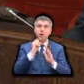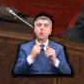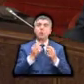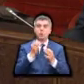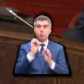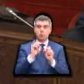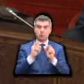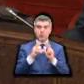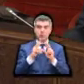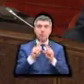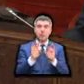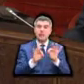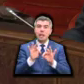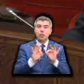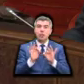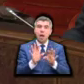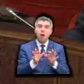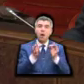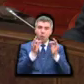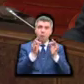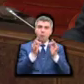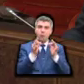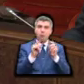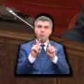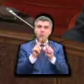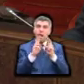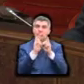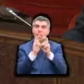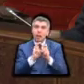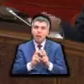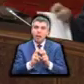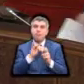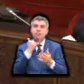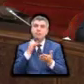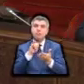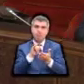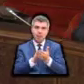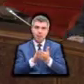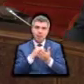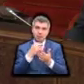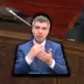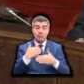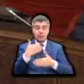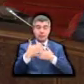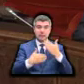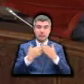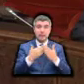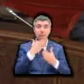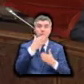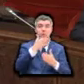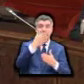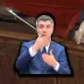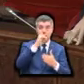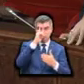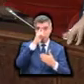عندها اهداف وحققت الجزء الكبير منها، وهذه الاستراتيجيه ديال اليوم هي تنكملوا بها في اطار الاستمراريه على اساس اننا